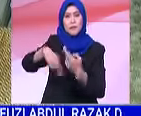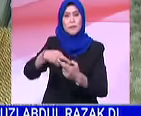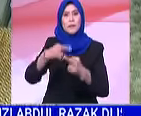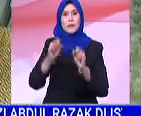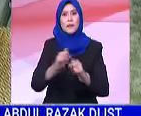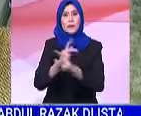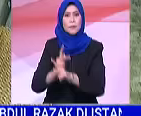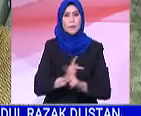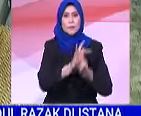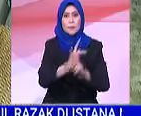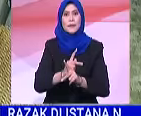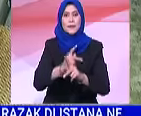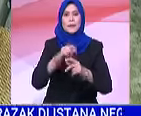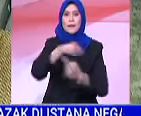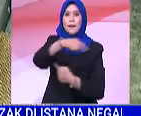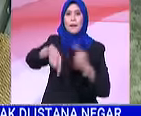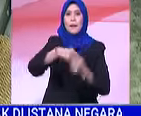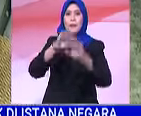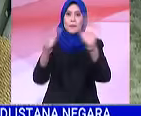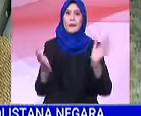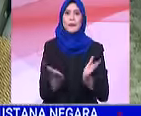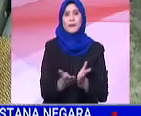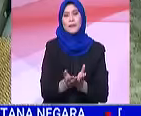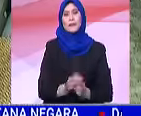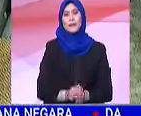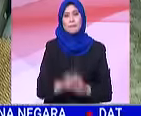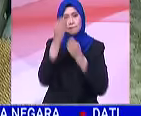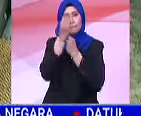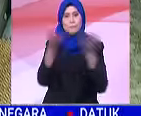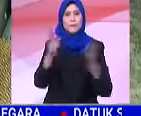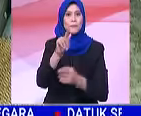menjaga alam sekitar. Noor Azizah Rahman, Berita RTM.